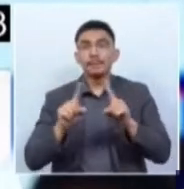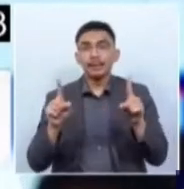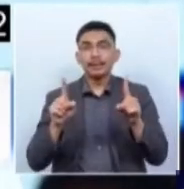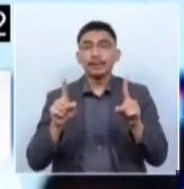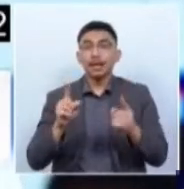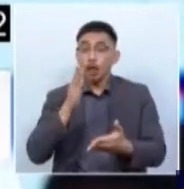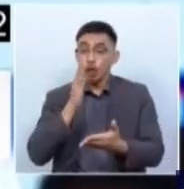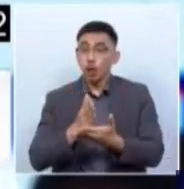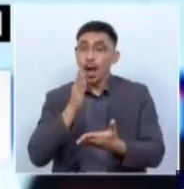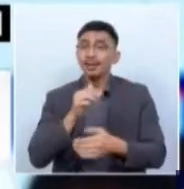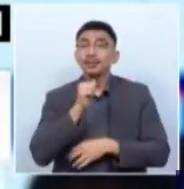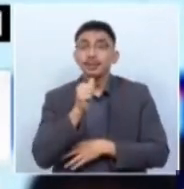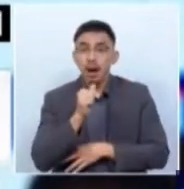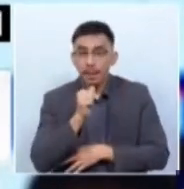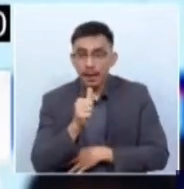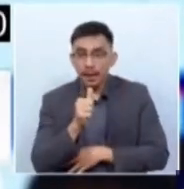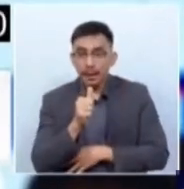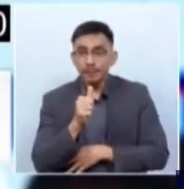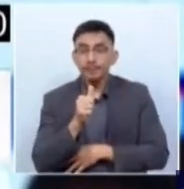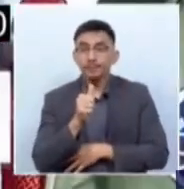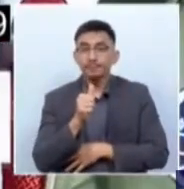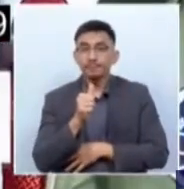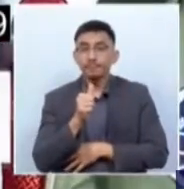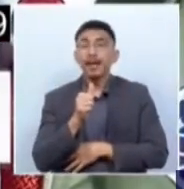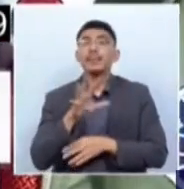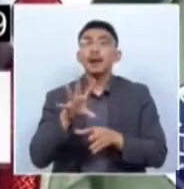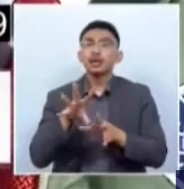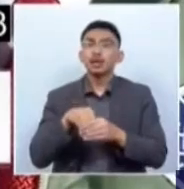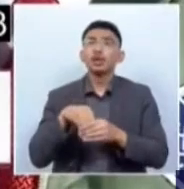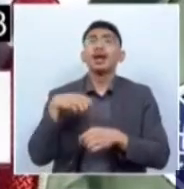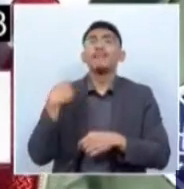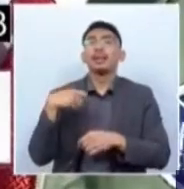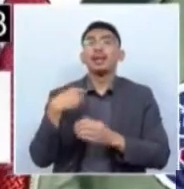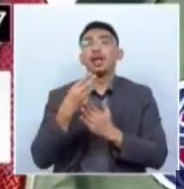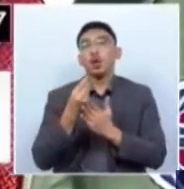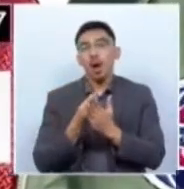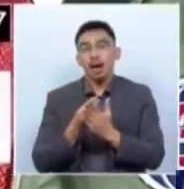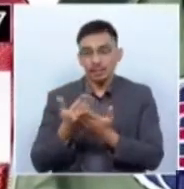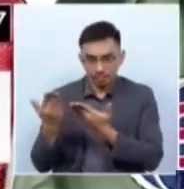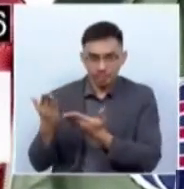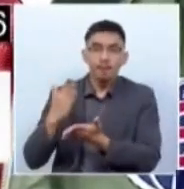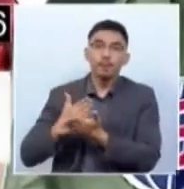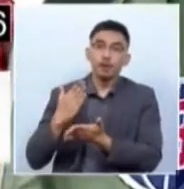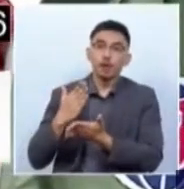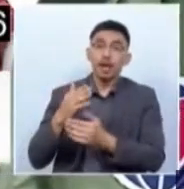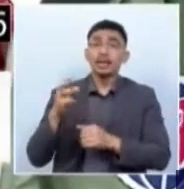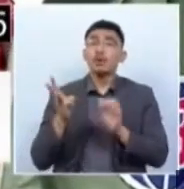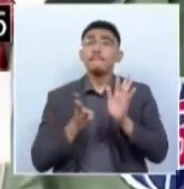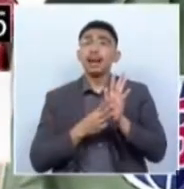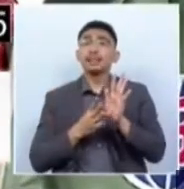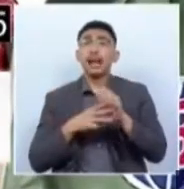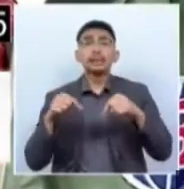menentukan termasuk Menteri Keuangan dan masalah yang kita hadapi ya sayaang